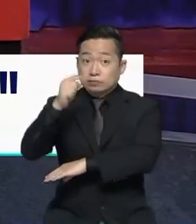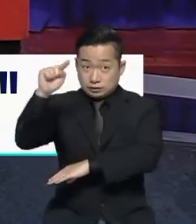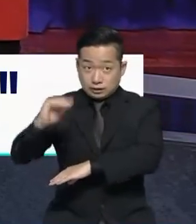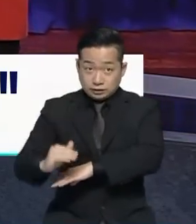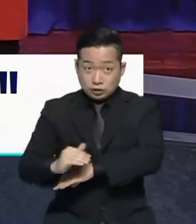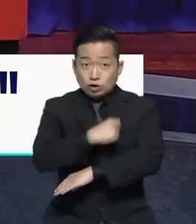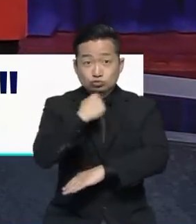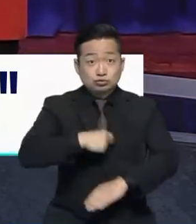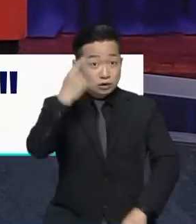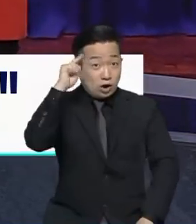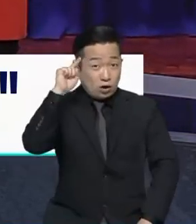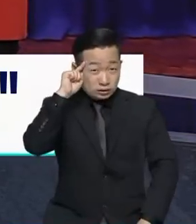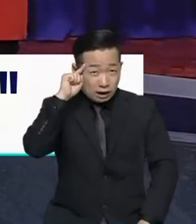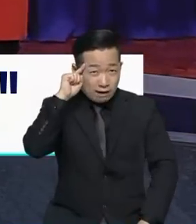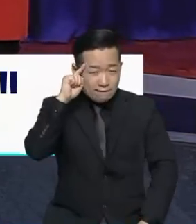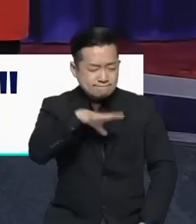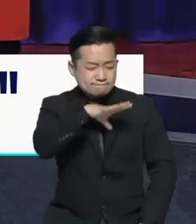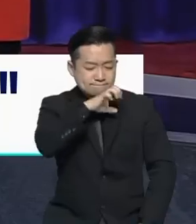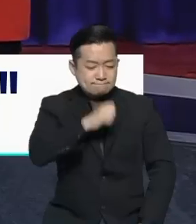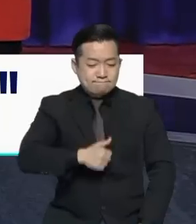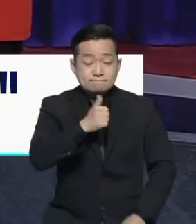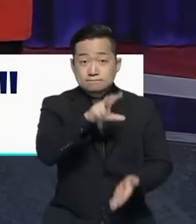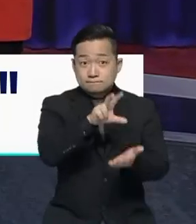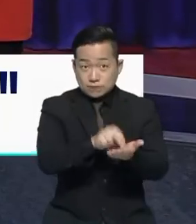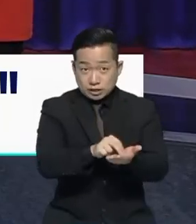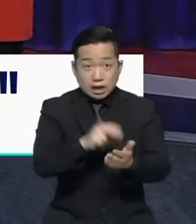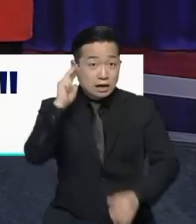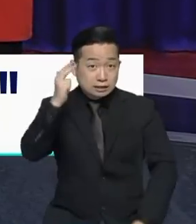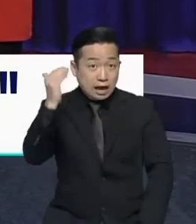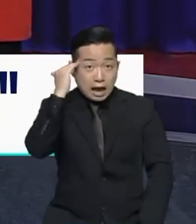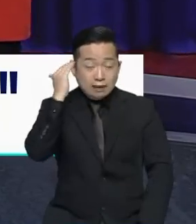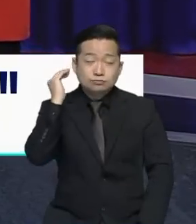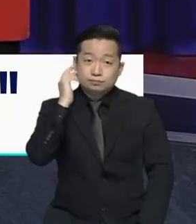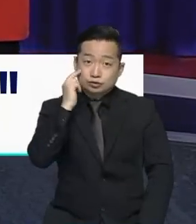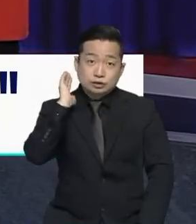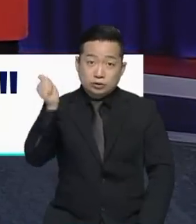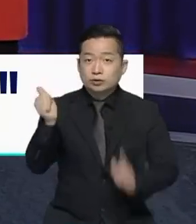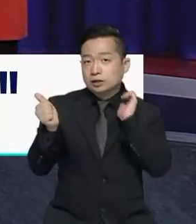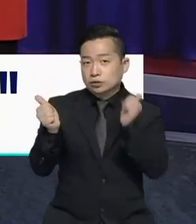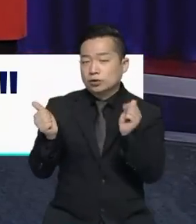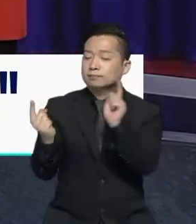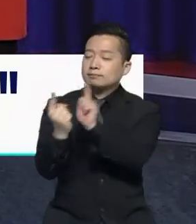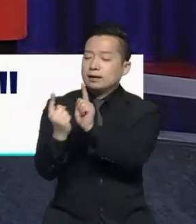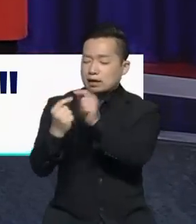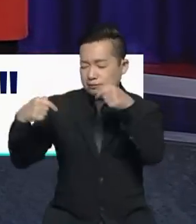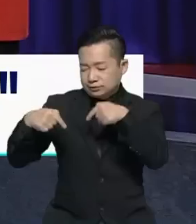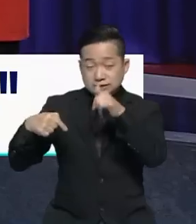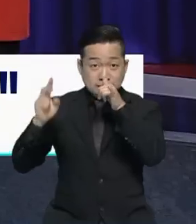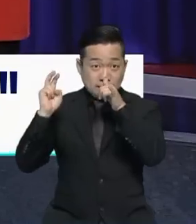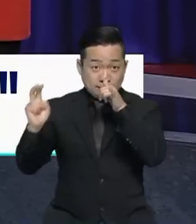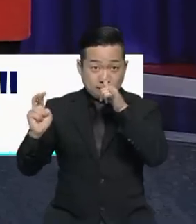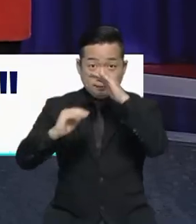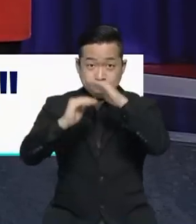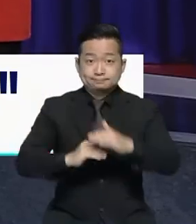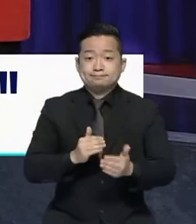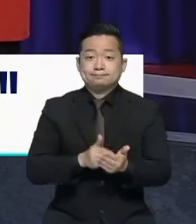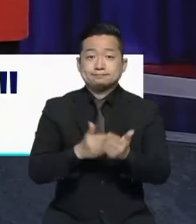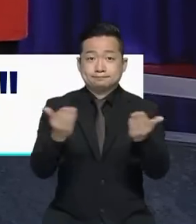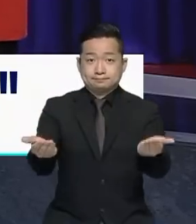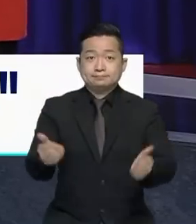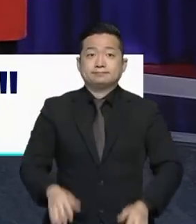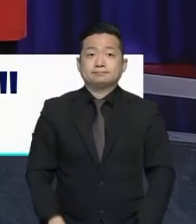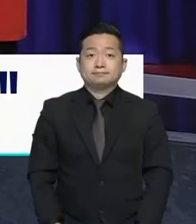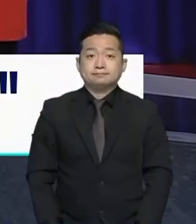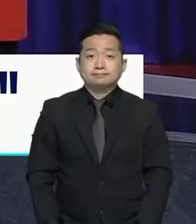중국과 러시아가 이렇게 계속 반발하고 있는 문제는 다음 주 한미 정상회담에서도 논의될 걸로 보입니다. 워싱턴